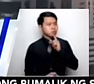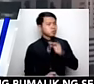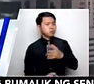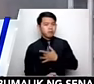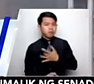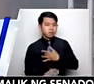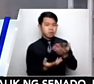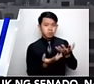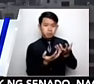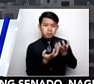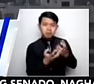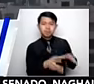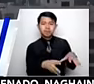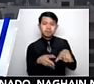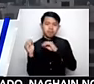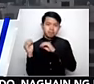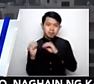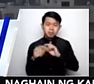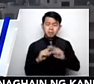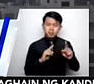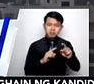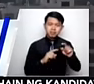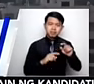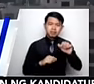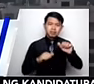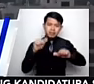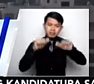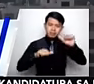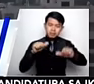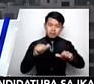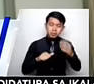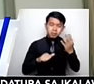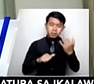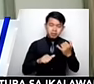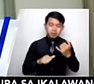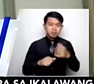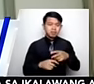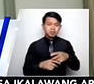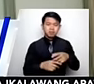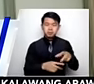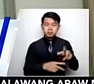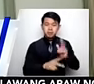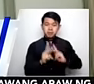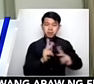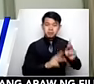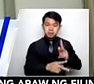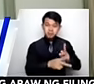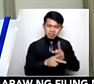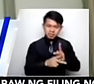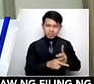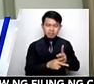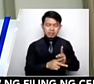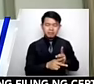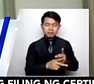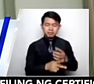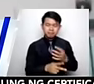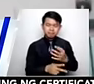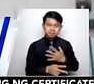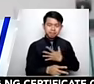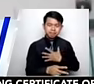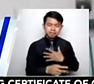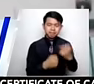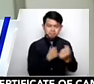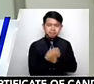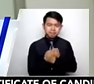Si Glenda dahil napamahal na sa kanya ang kanyang mga alaga mahal ko rin sila sir sila ang pangalawa ko kasing